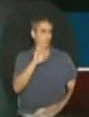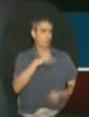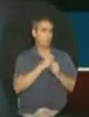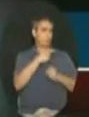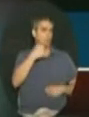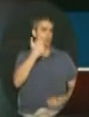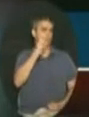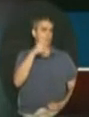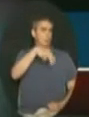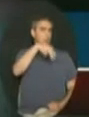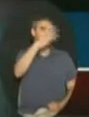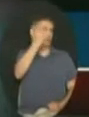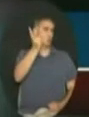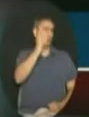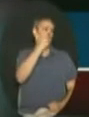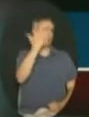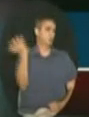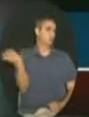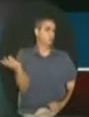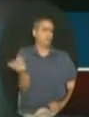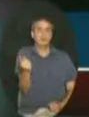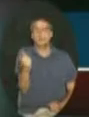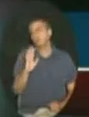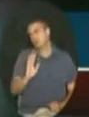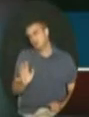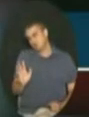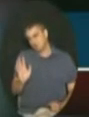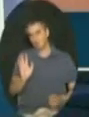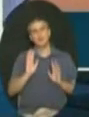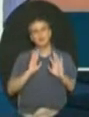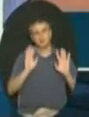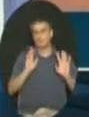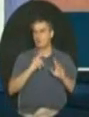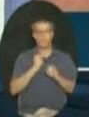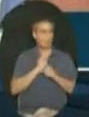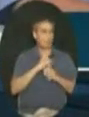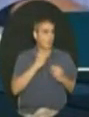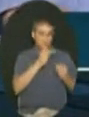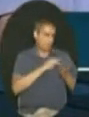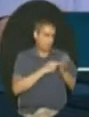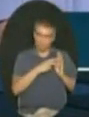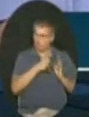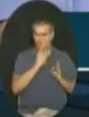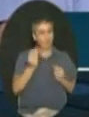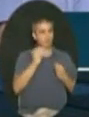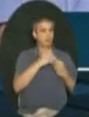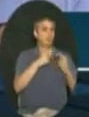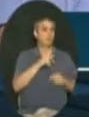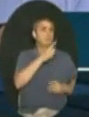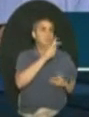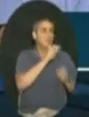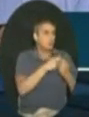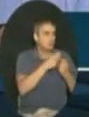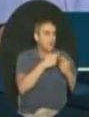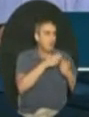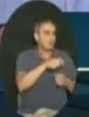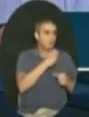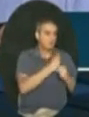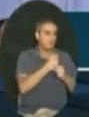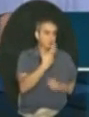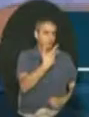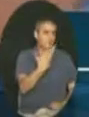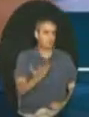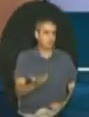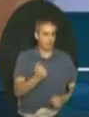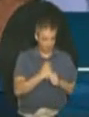לעשות, למה? דוד, לא צריך, תפתור את הפוליטיקה של הליכוד, תאמין לי, זה לא קשור לפוליטיקה של... אל תוסיף ועדות, זה קשור לעניין שחברי כנסת עובדים